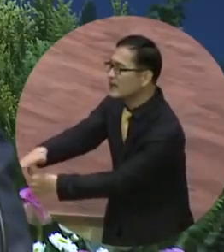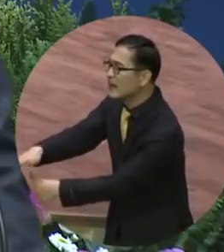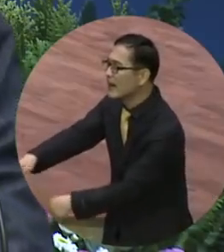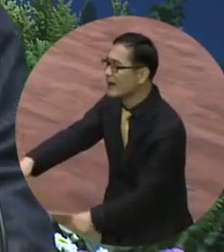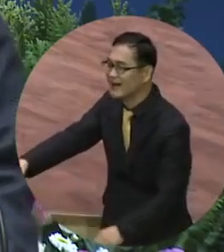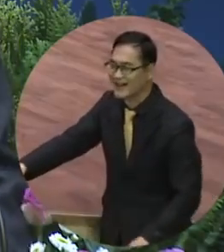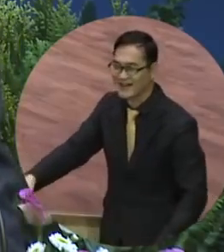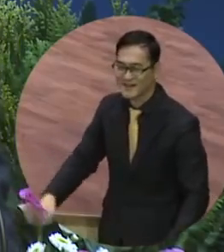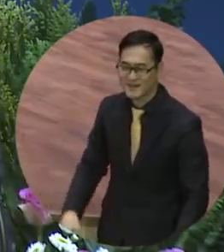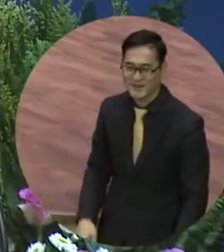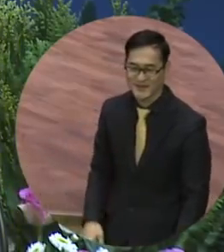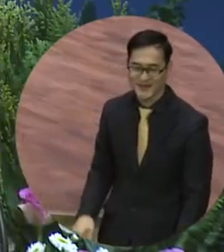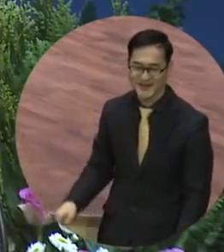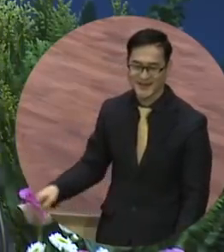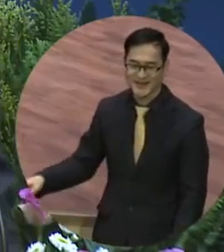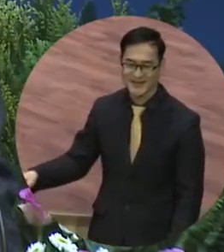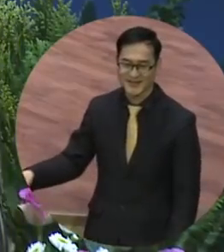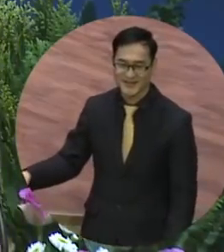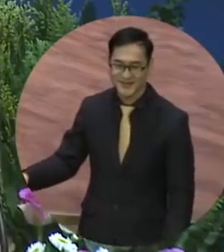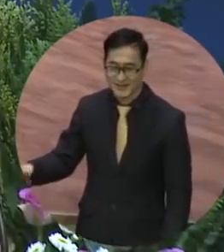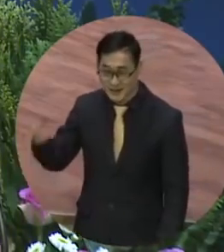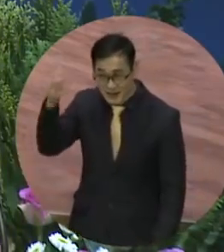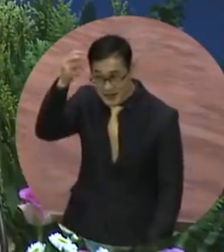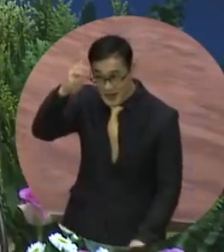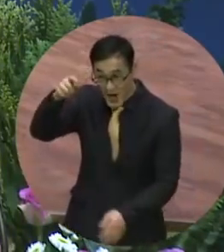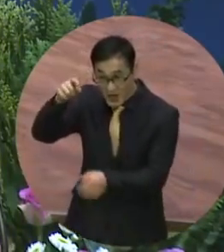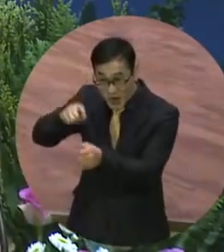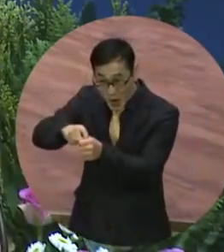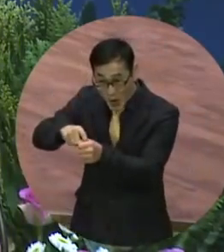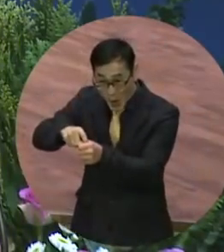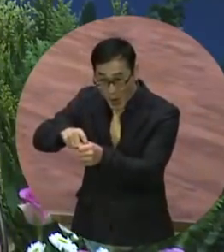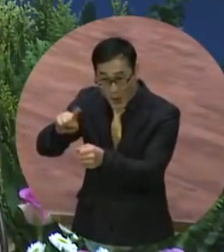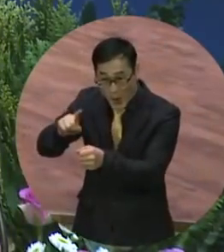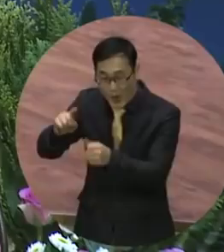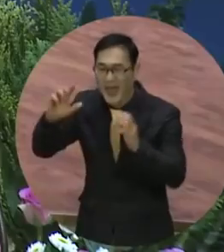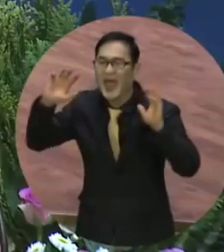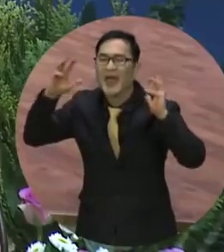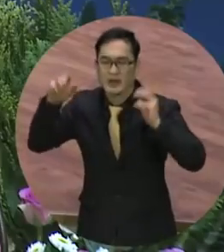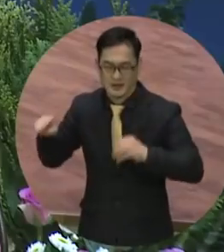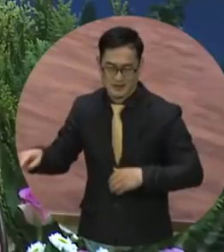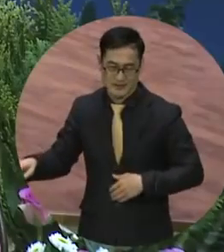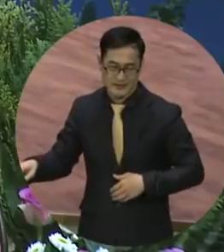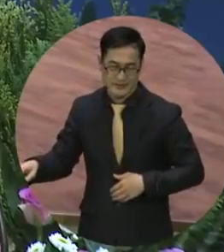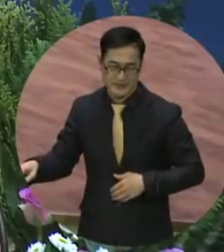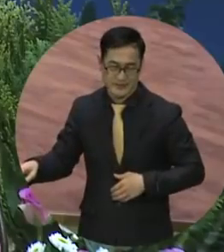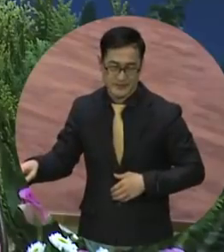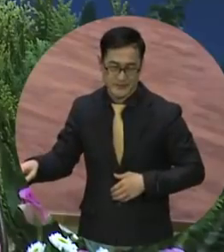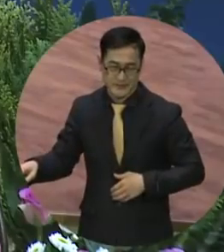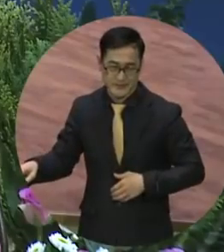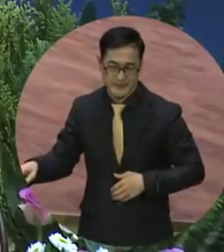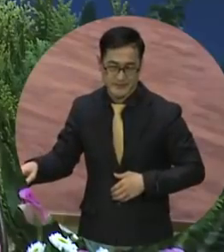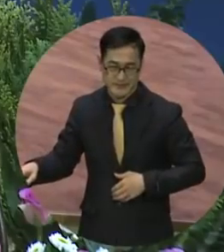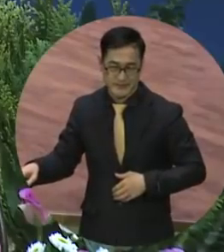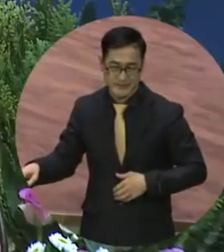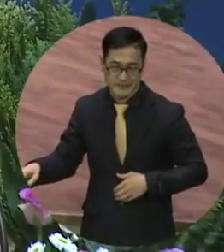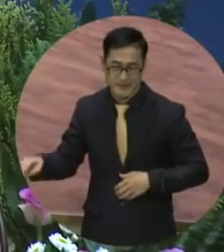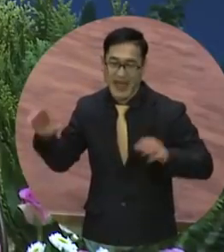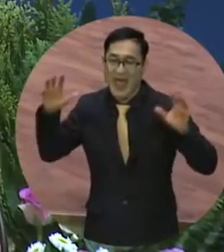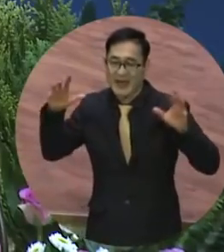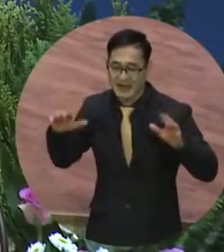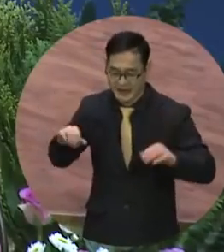그만큼 영적으로 과거에 붙잡혀 한 걸음도 나가지 못하는 아장아장아장아장 이거 뭐 있는